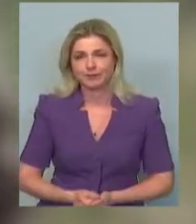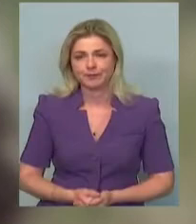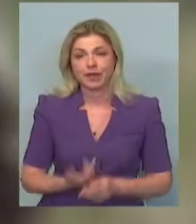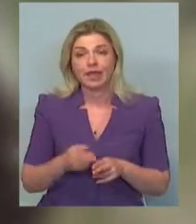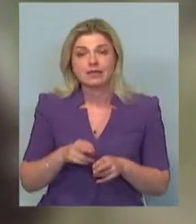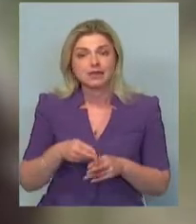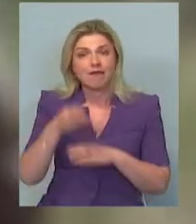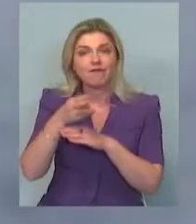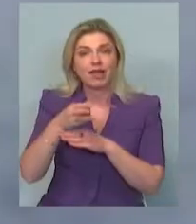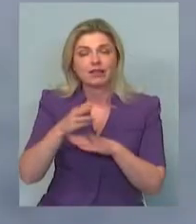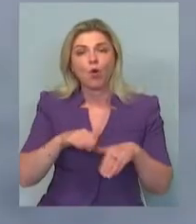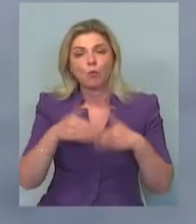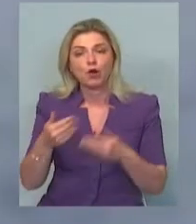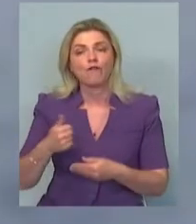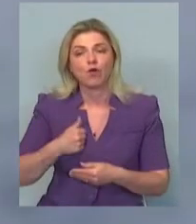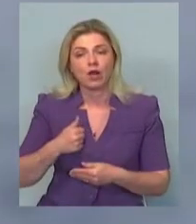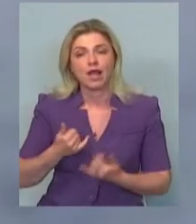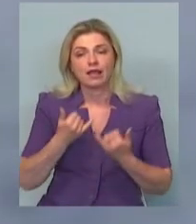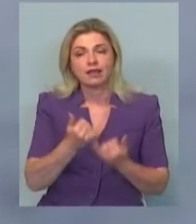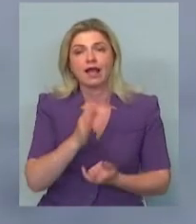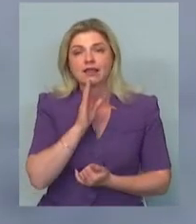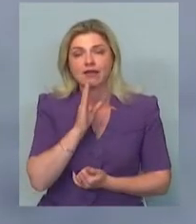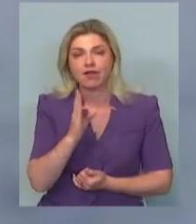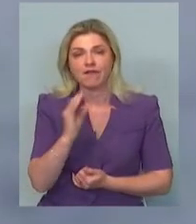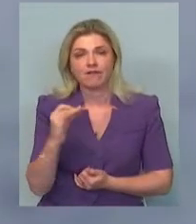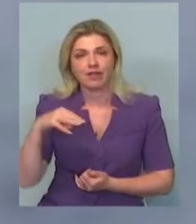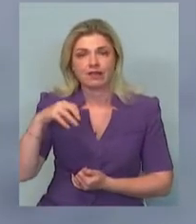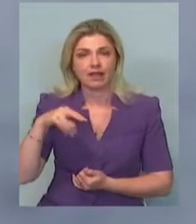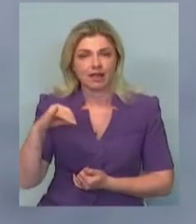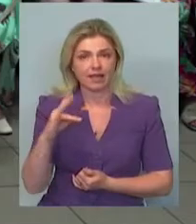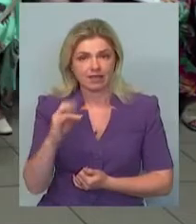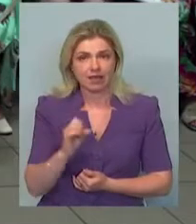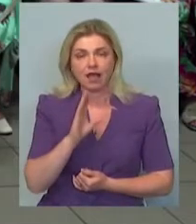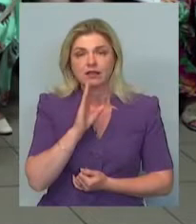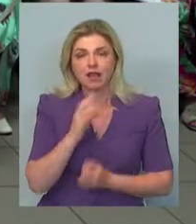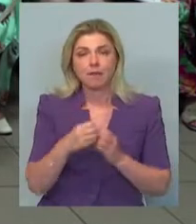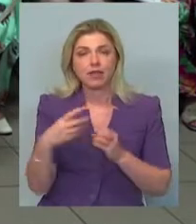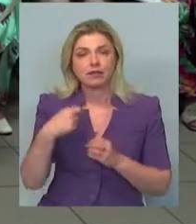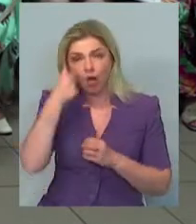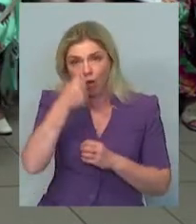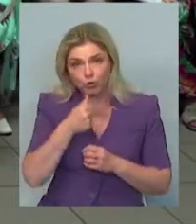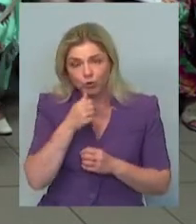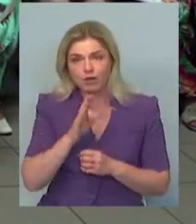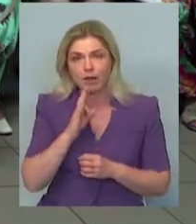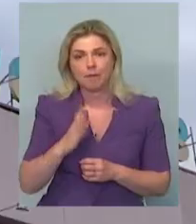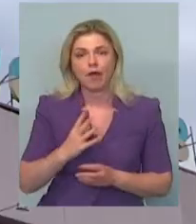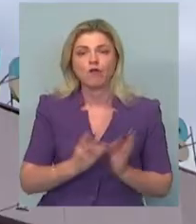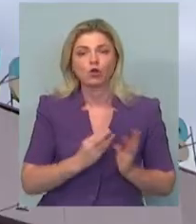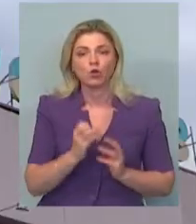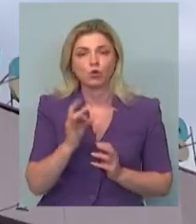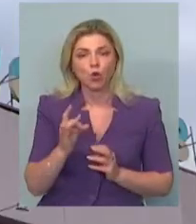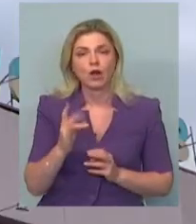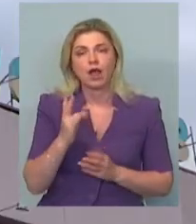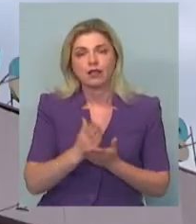звернення військових з передової для Віталіни Яновської. З 2015 року вона волонтерка на посту Миколаїв, який знаходиться